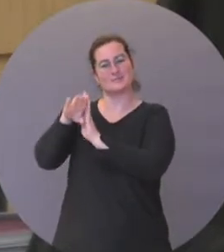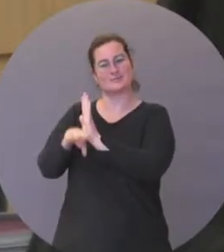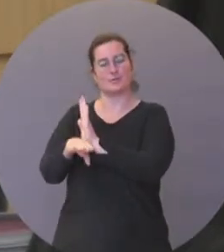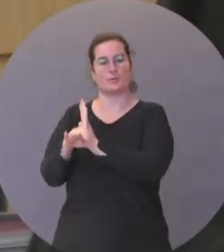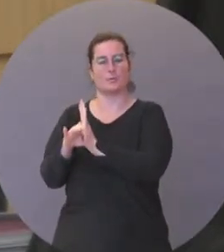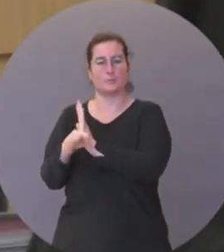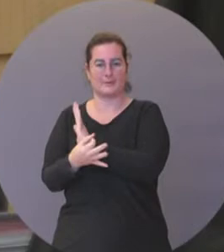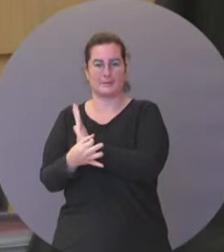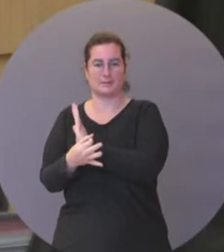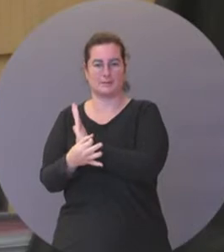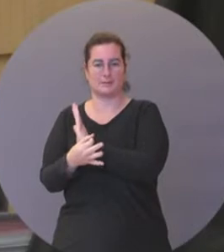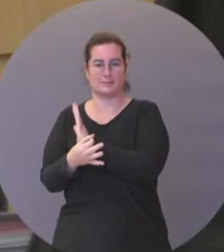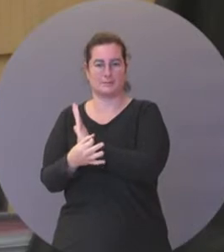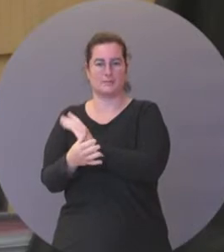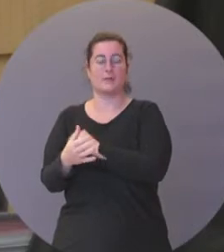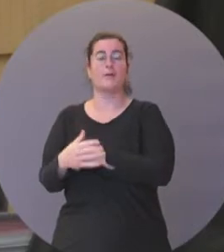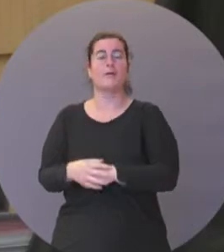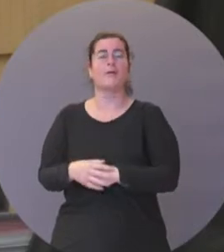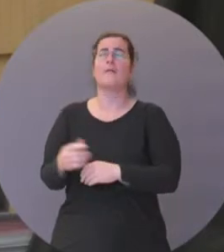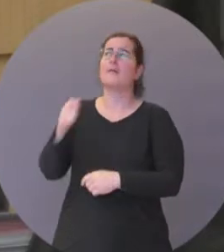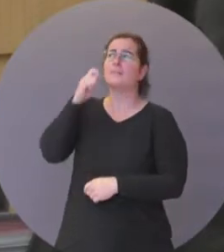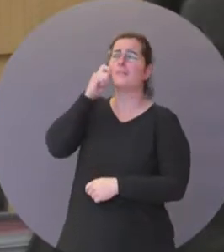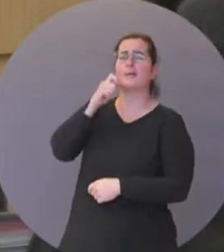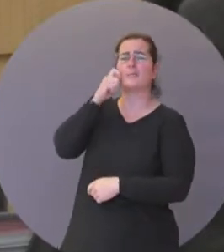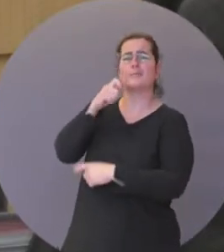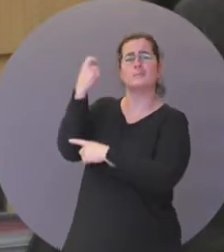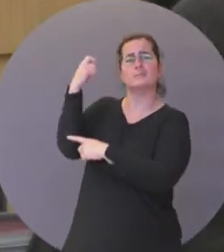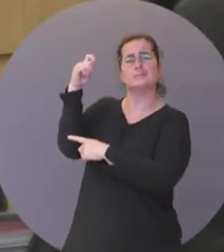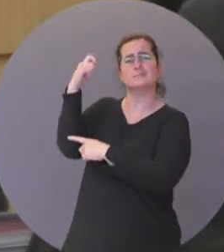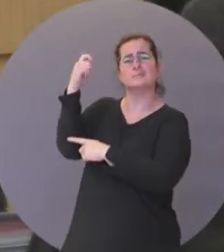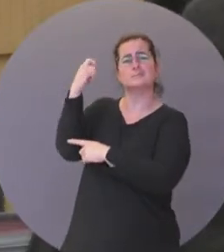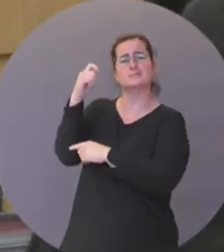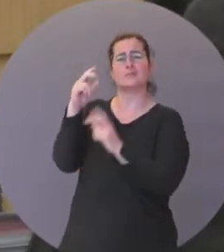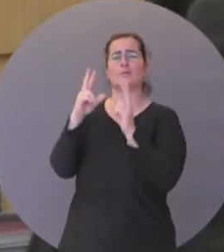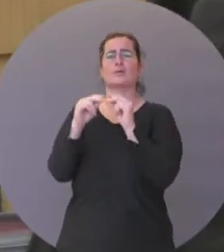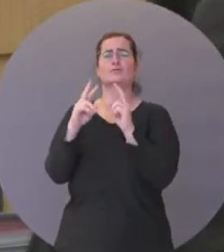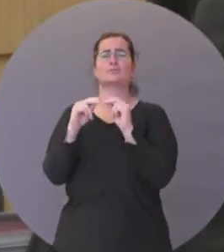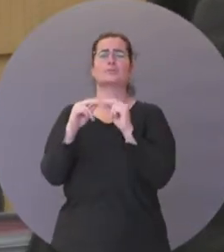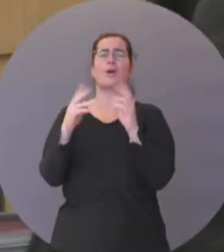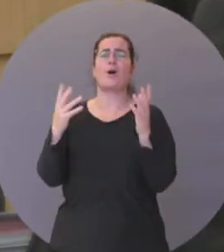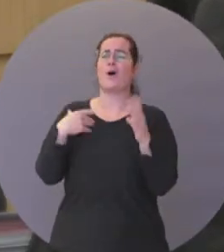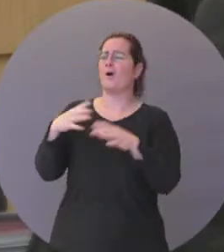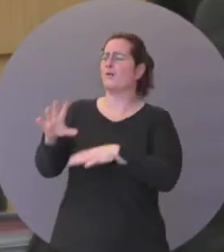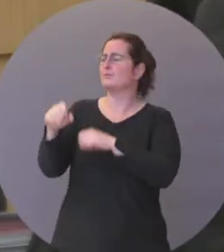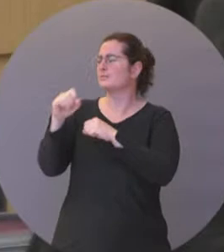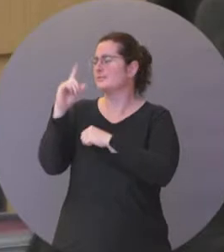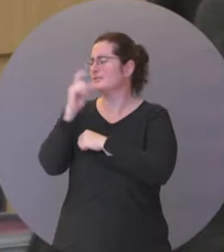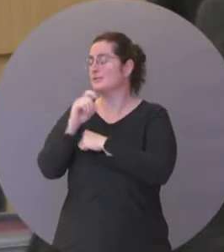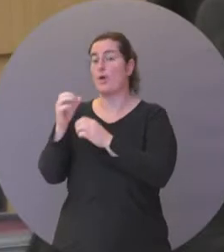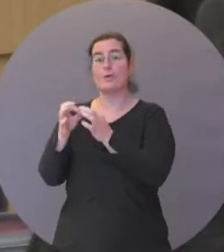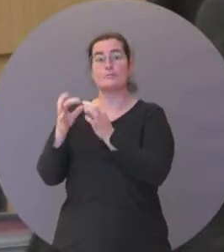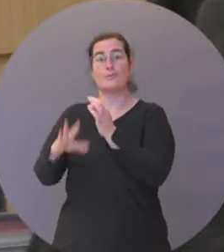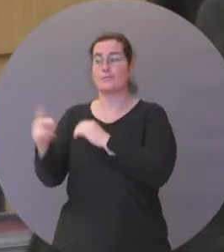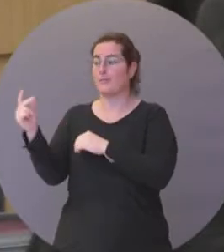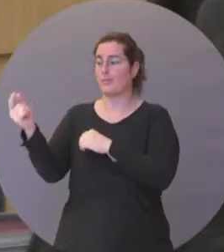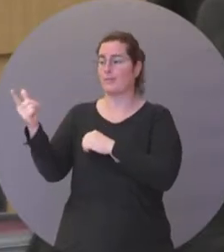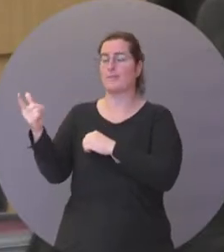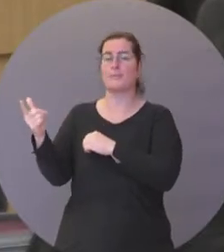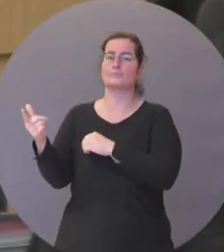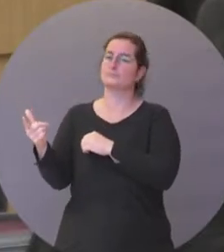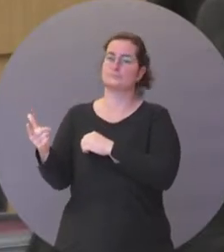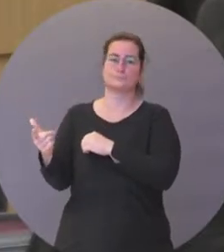que cela solutionne comme le président Macron le vent les difficultés de recrutement des entreprises rien n'est moins